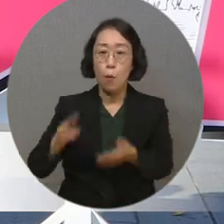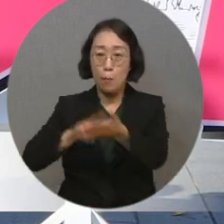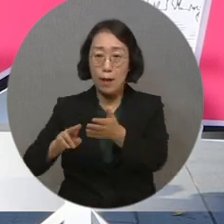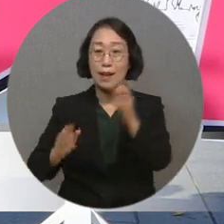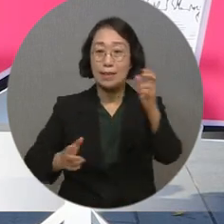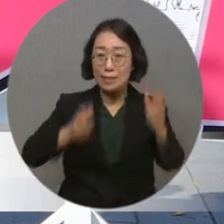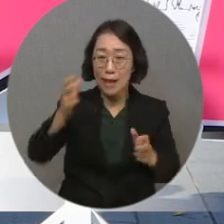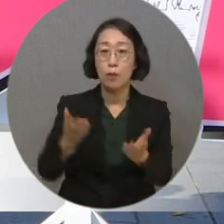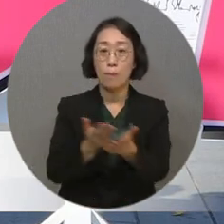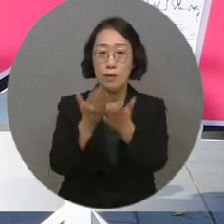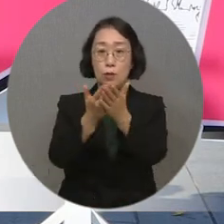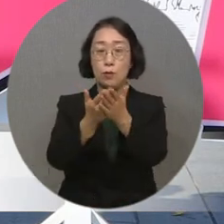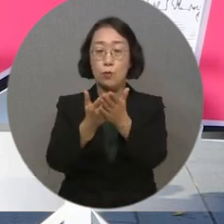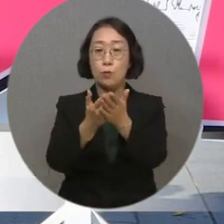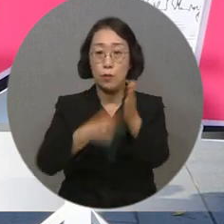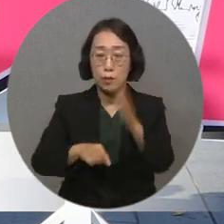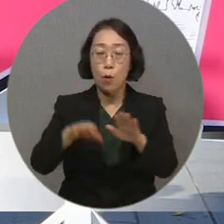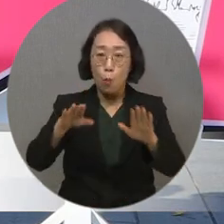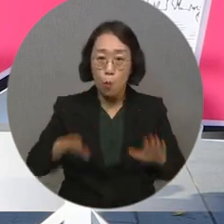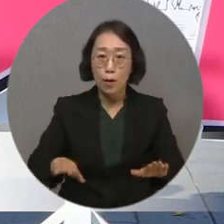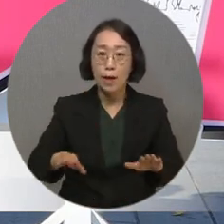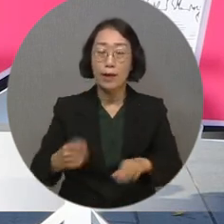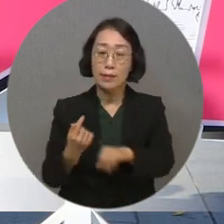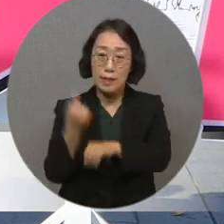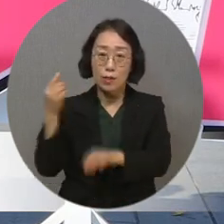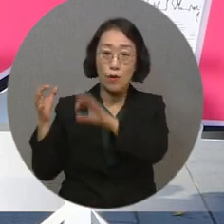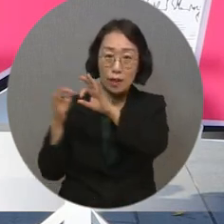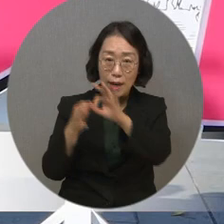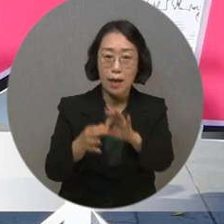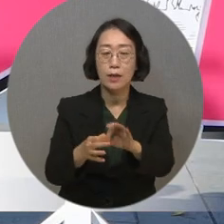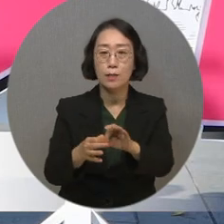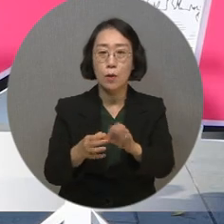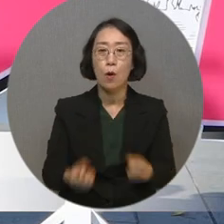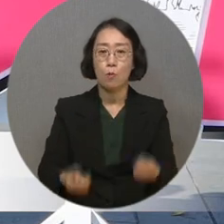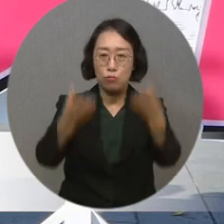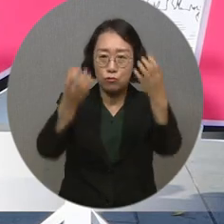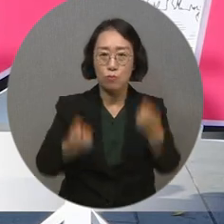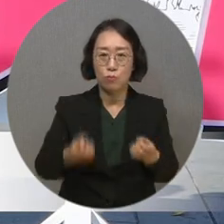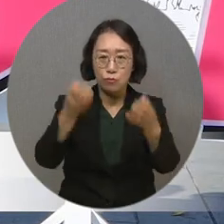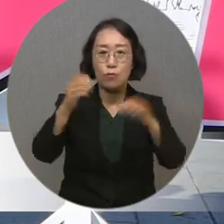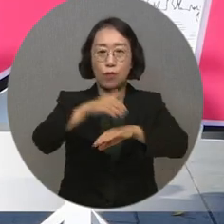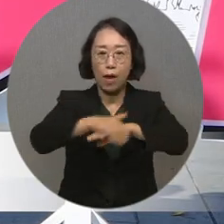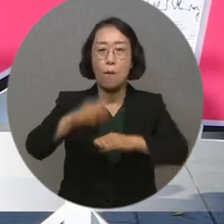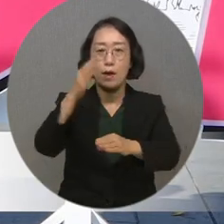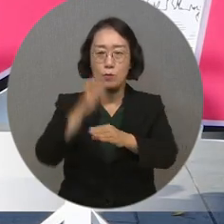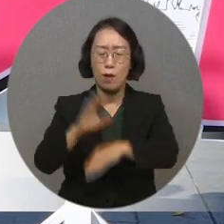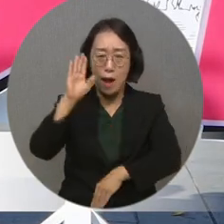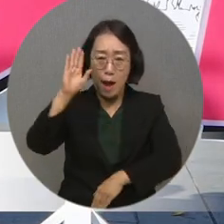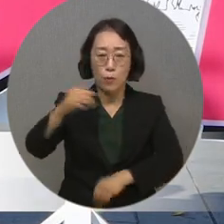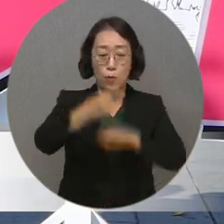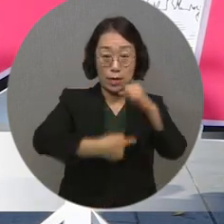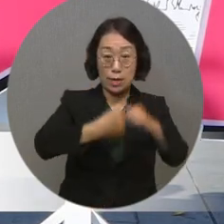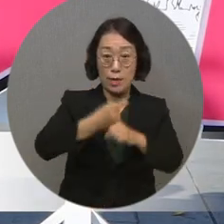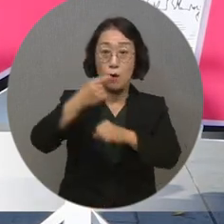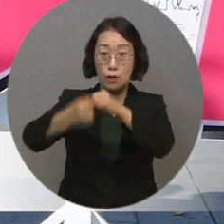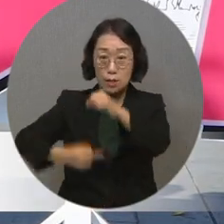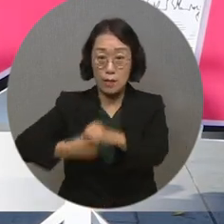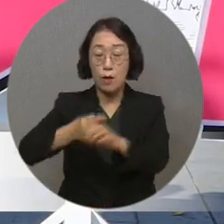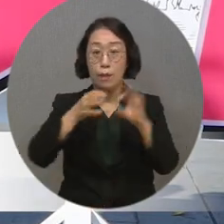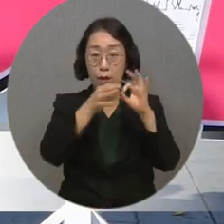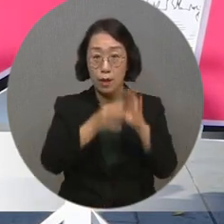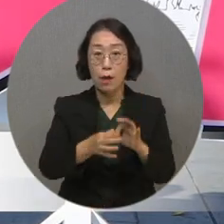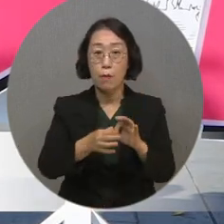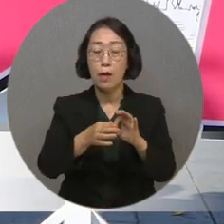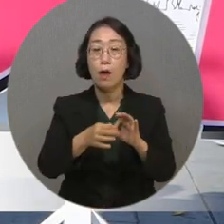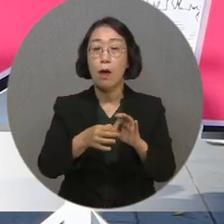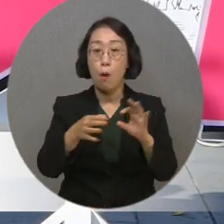위해서 작년에 이어서 올해도 지금 웹툰 산업 페스티벌을 지금 추진하고 있고요. 앞으로도 매년 이런 웹툰과 애니메이션